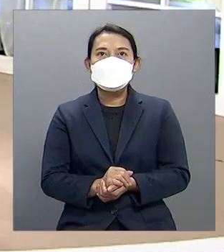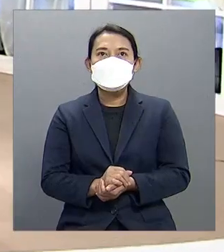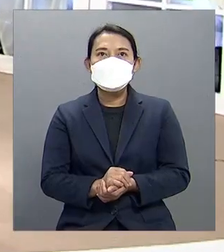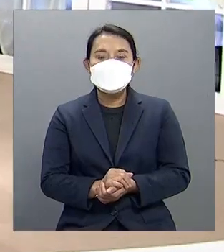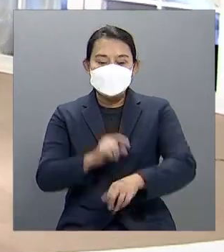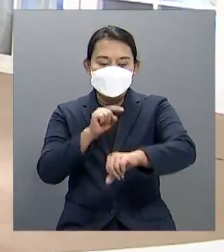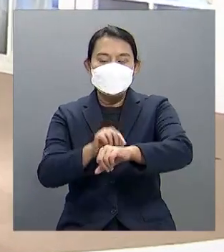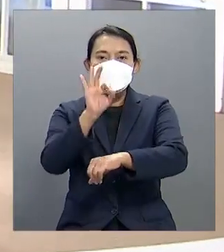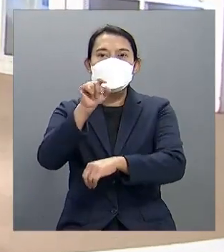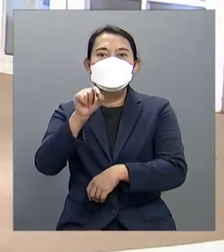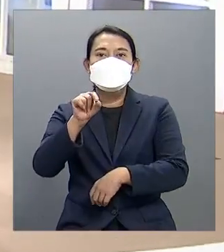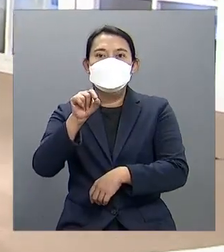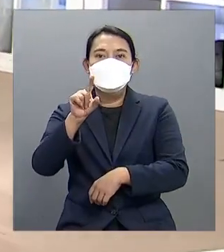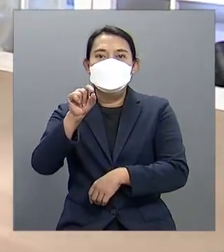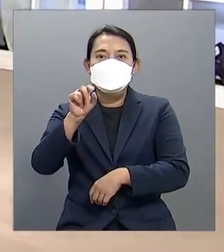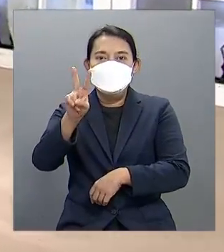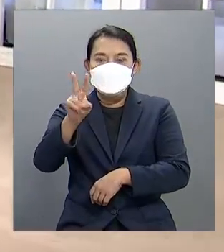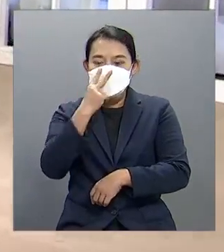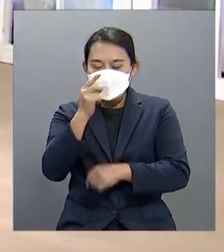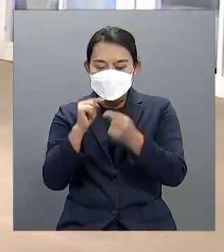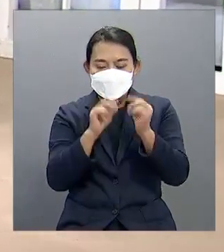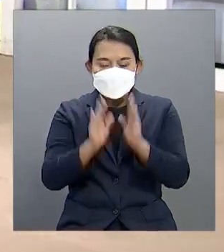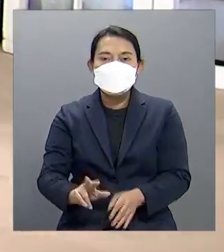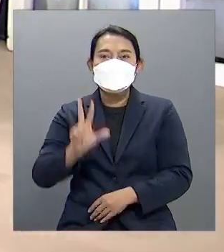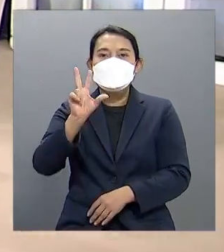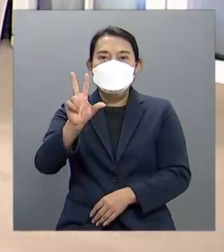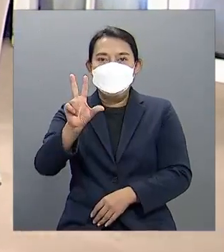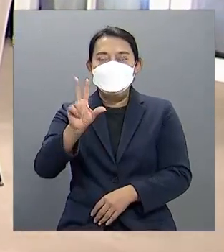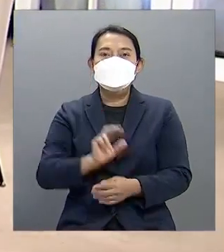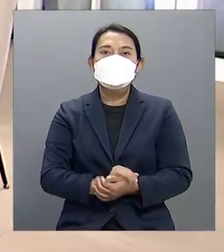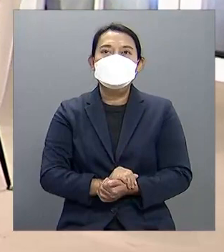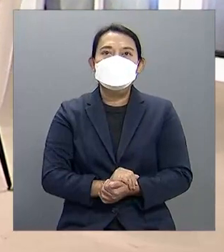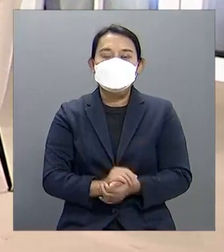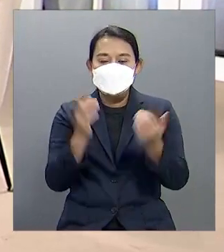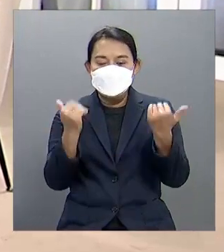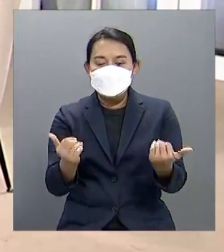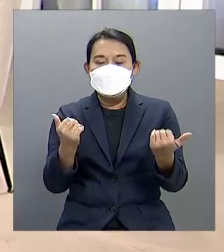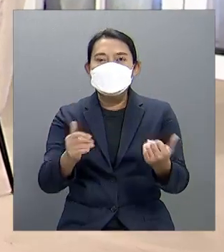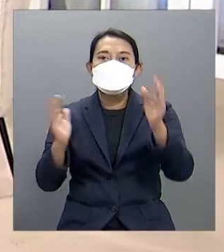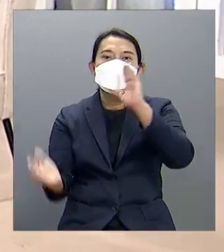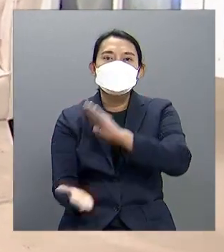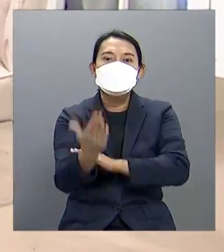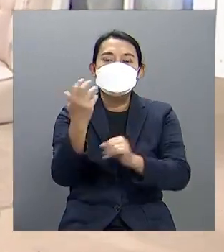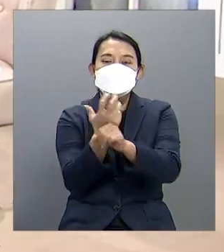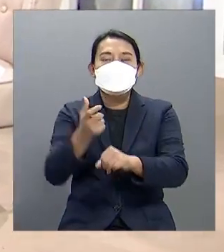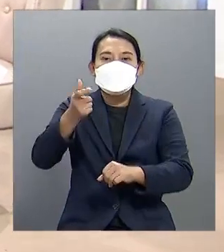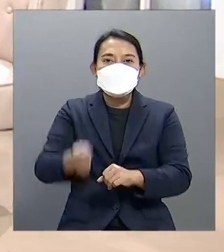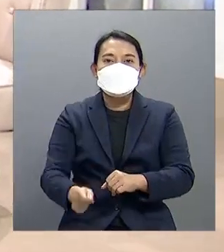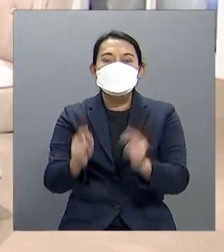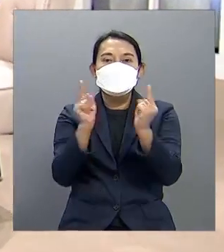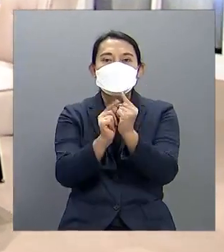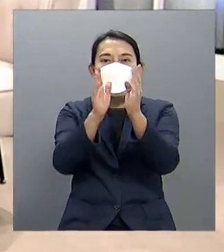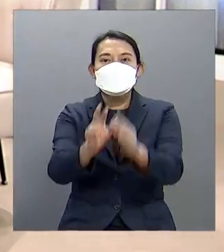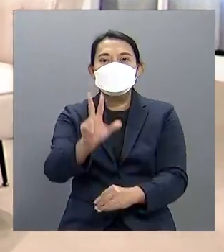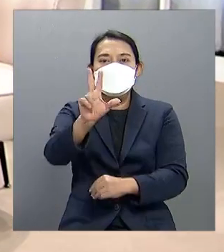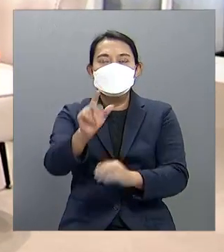9:22 นะครับคุณผู้ชมอยู่กันต่อกับเรา3คนในช่วงสีสันวาไรตี้ครับเช้านี้ใครเพิ่งเปิดมาเจอเรา3คนฝากกดไลค์กดแชร์ส่งต่อสีสันส่งต่อร